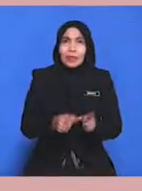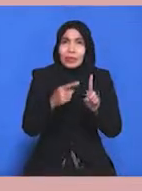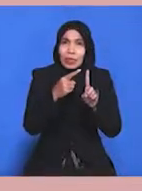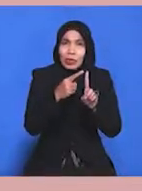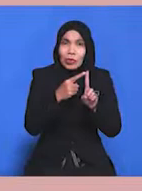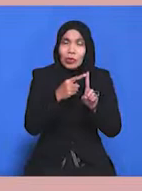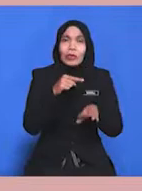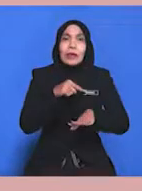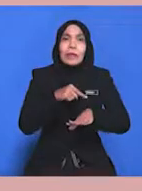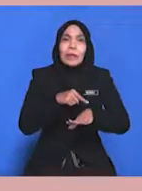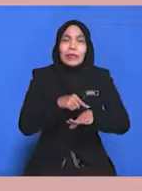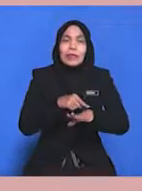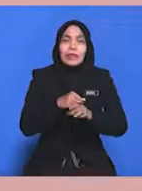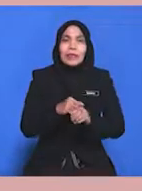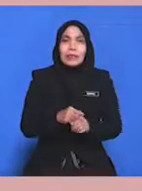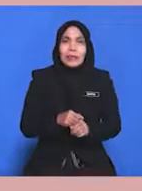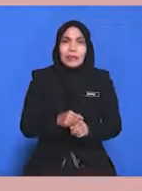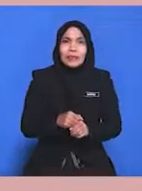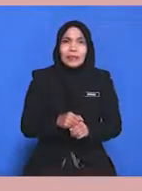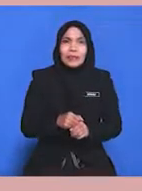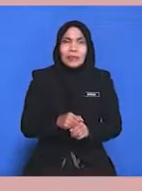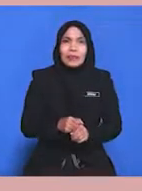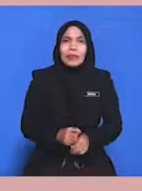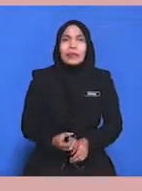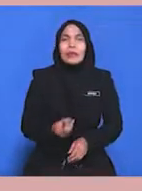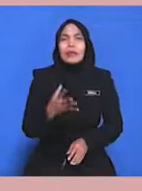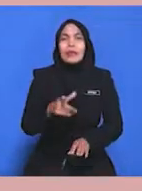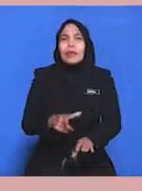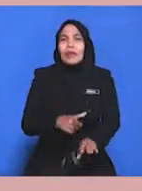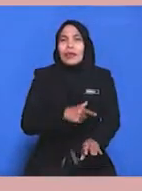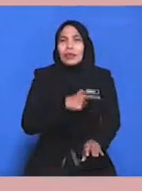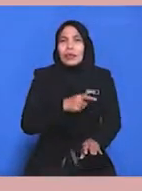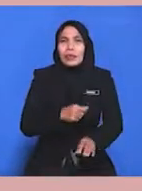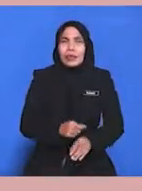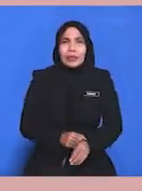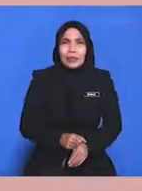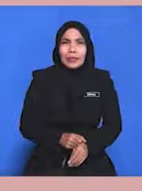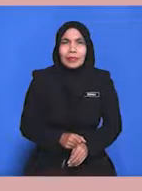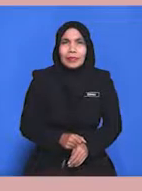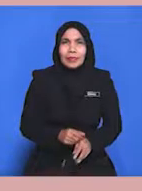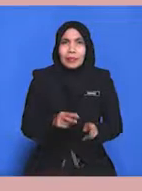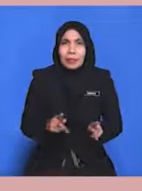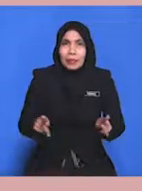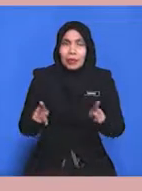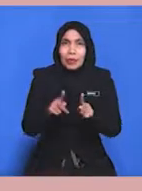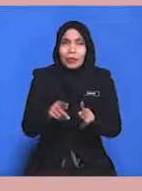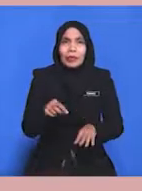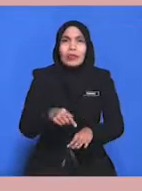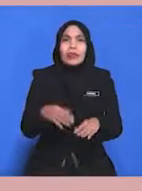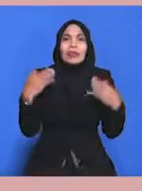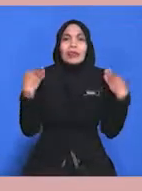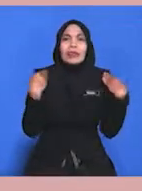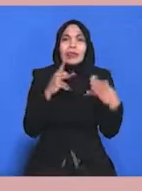masa yang diperuntukkan, iaitu berapa lama kejohanan tersebut perlu diadakan dengan mengambil